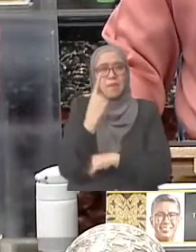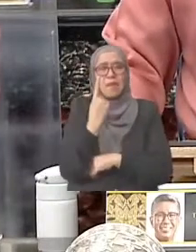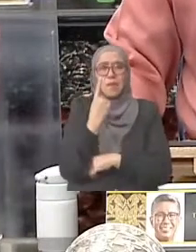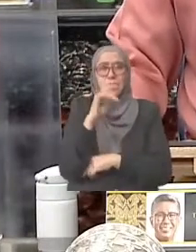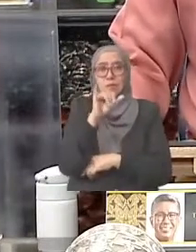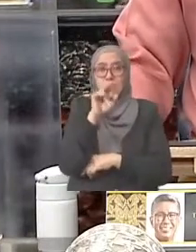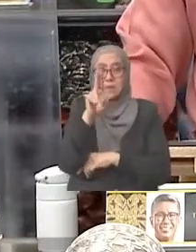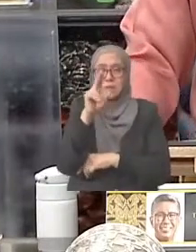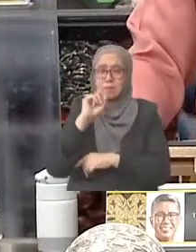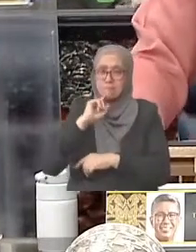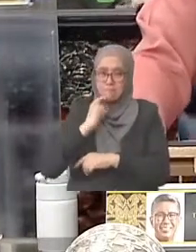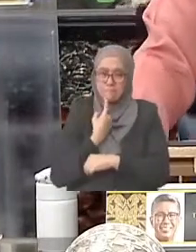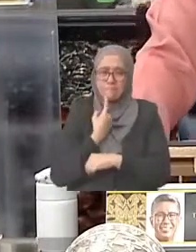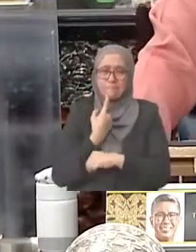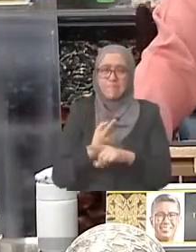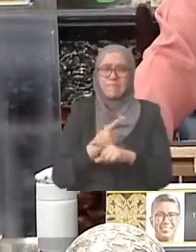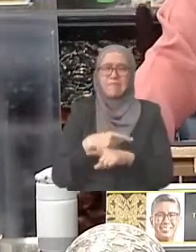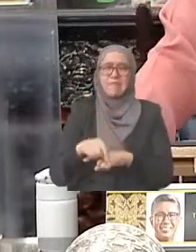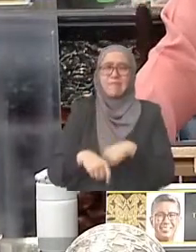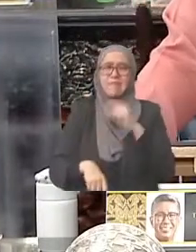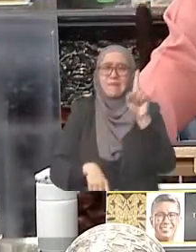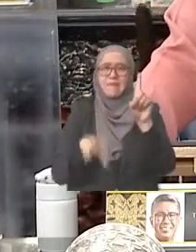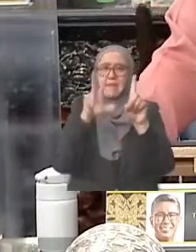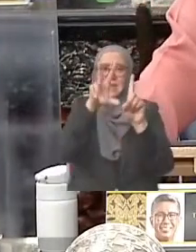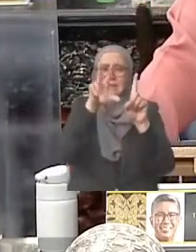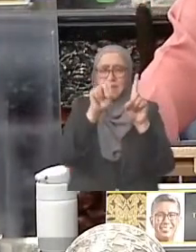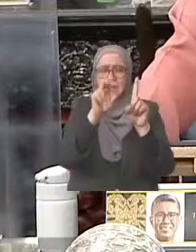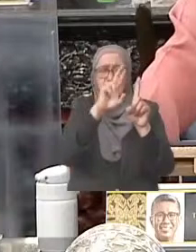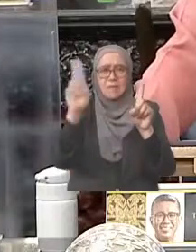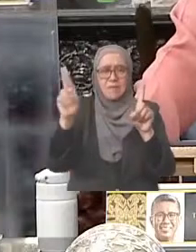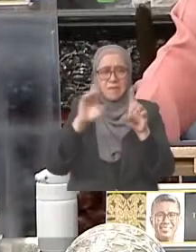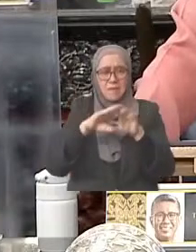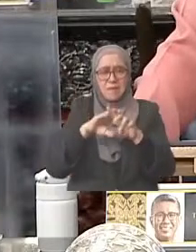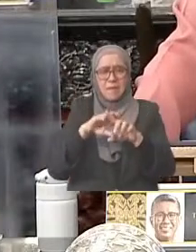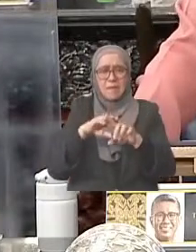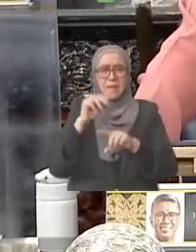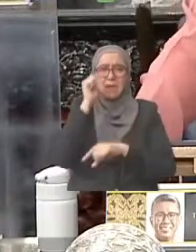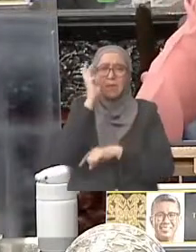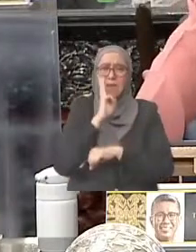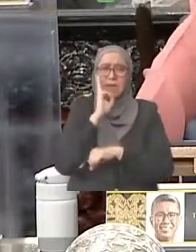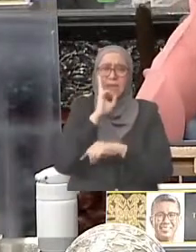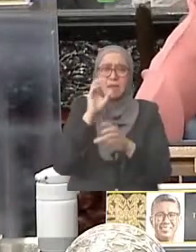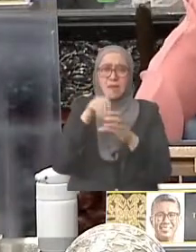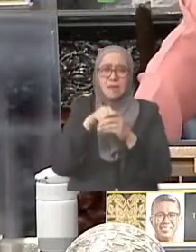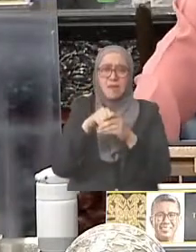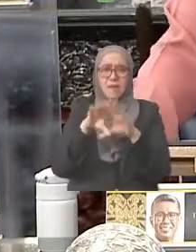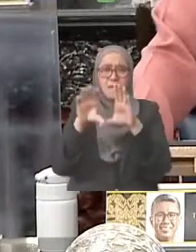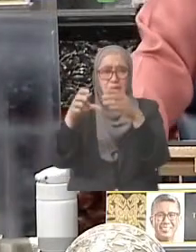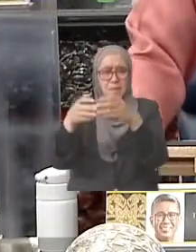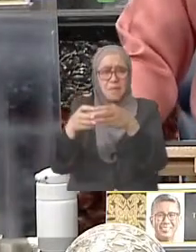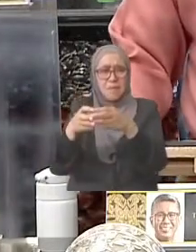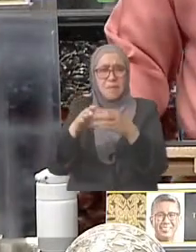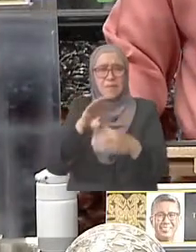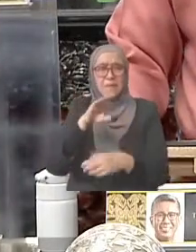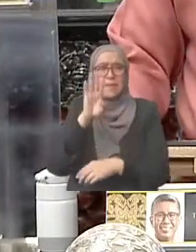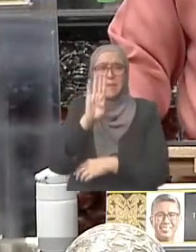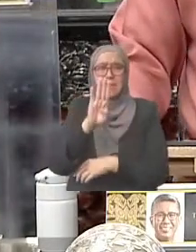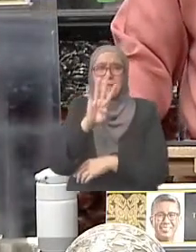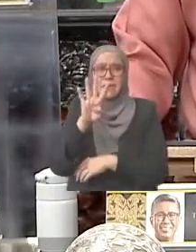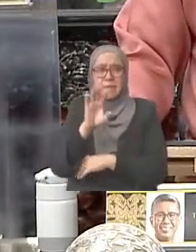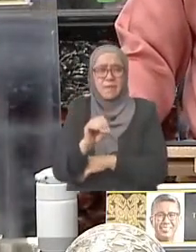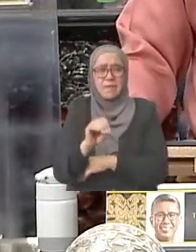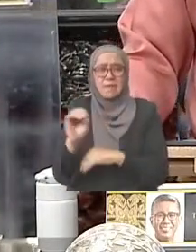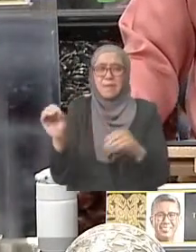dianggarkan 130.000 remaja wanita dari keluarga B40 di Malaysia tidak tidak mendapat akses